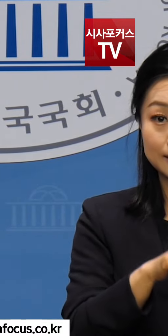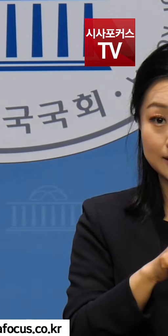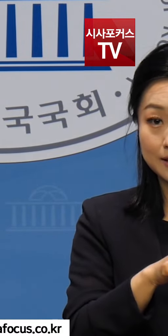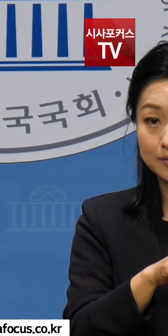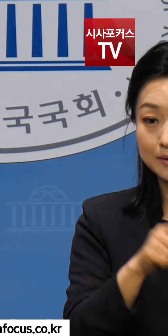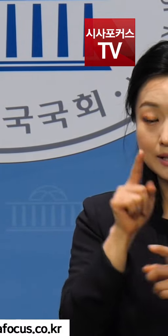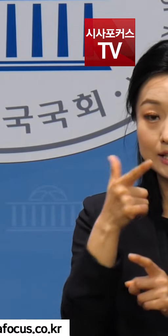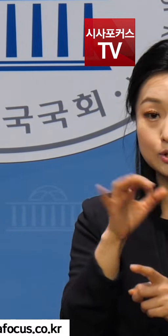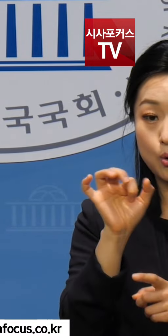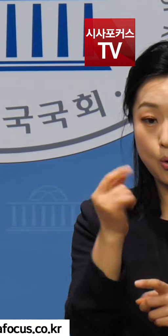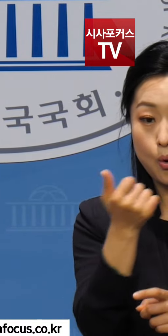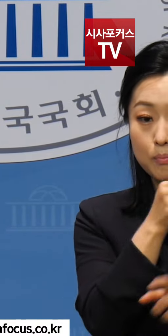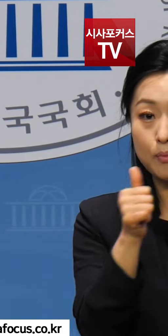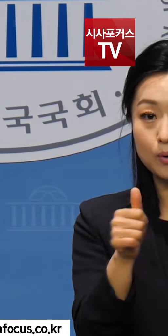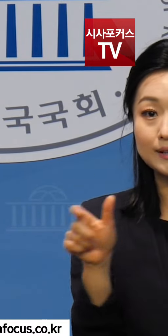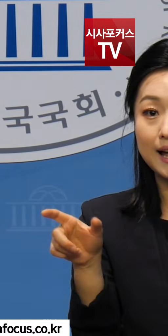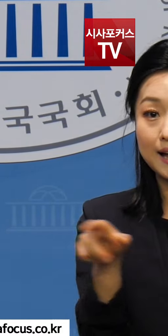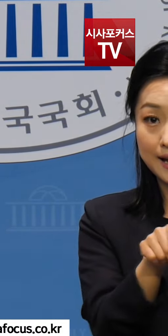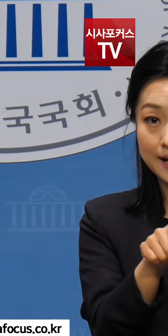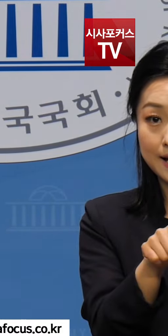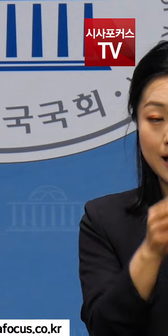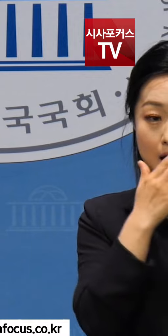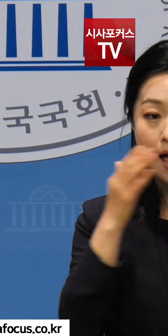방탄기관이라는 혐의를 지우기 어렵게 됐다.